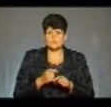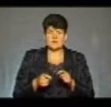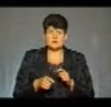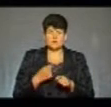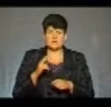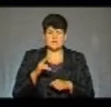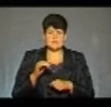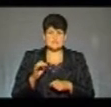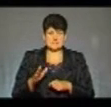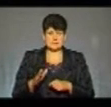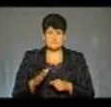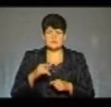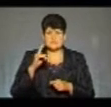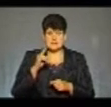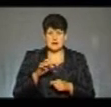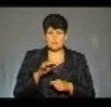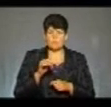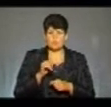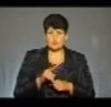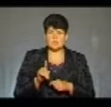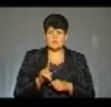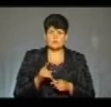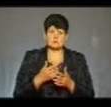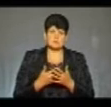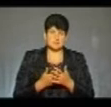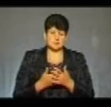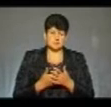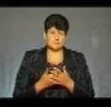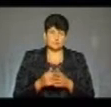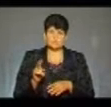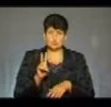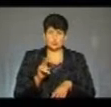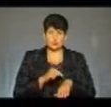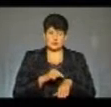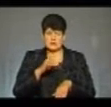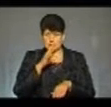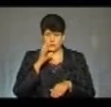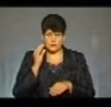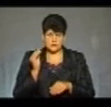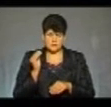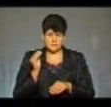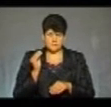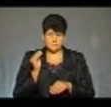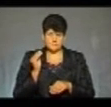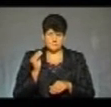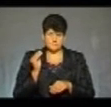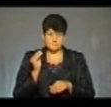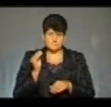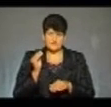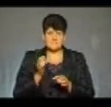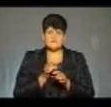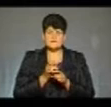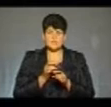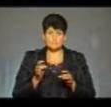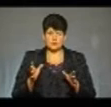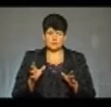злочинців. Знаємо про те, що близько 2 години ночі цей вибуховий